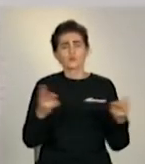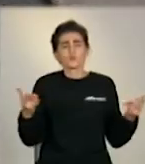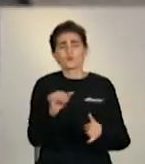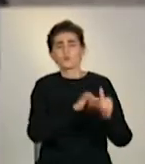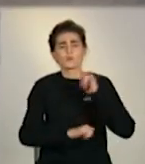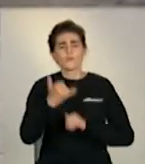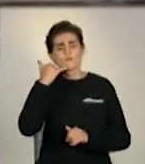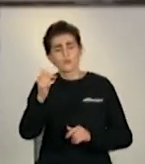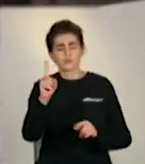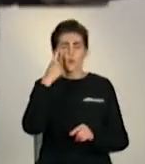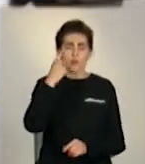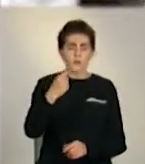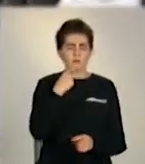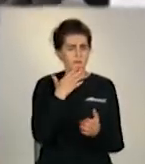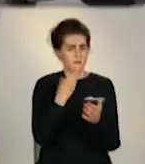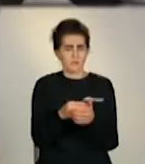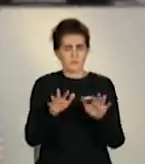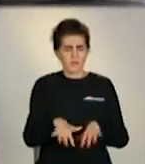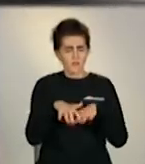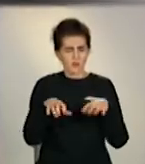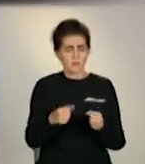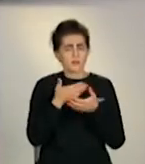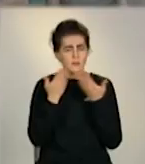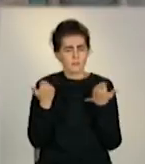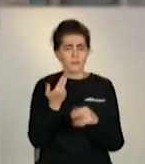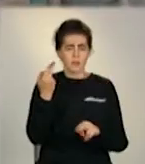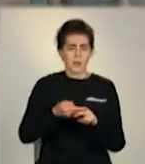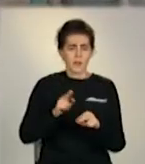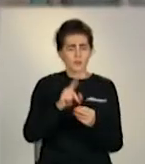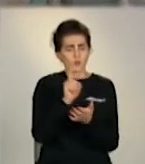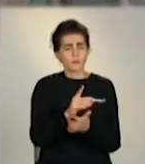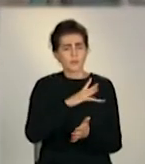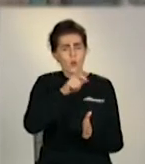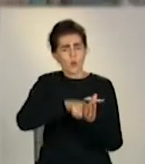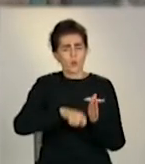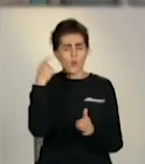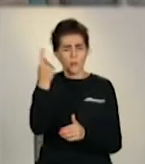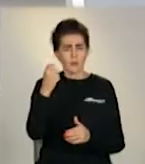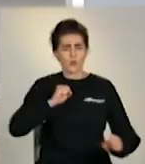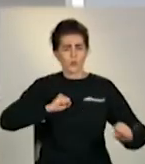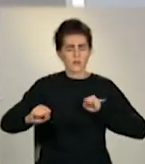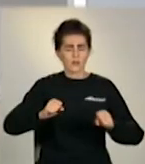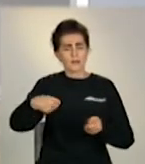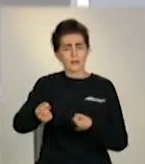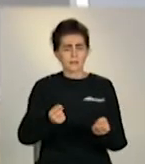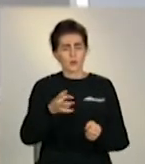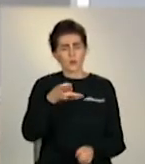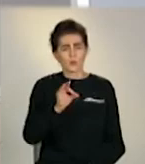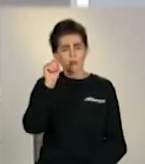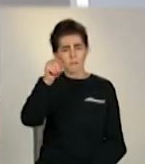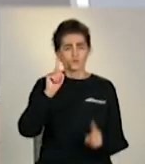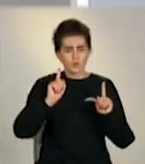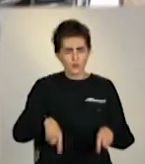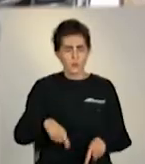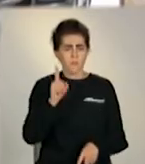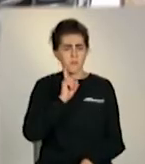звернутися з питаннями, в містечках немає. Ціноутворення на маршруті повинно контролювати обласне управління транспорту. Проте там теж на наш